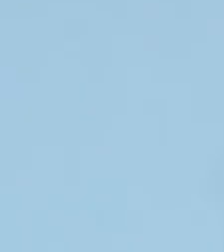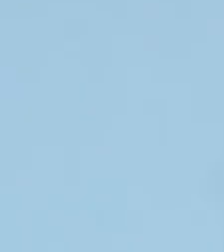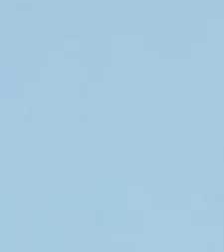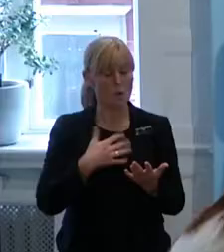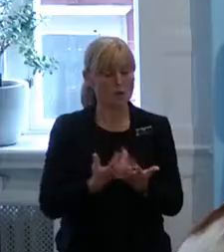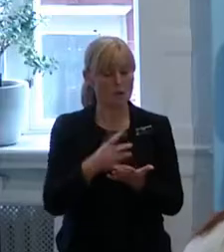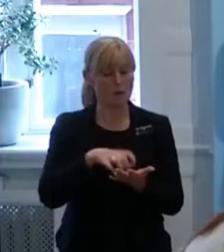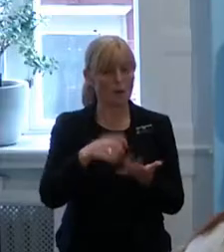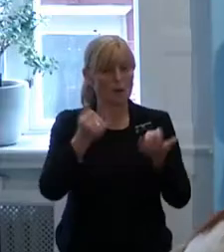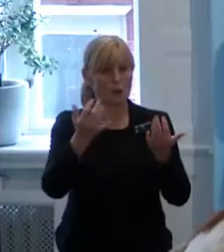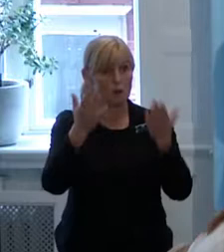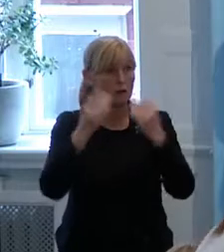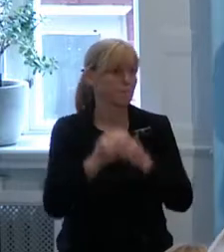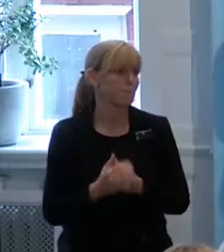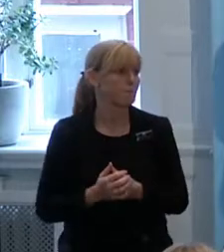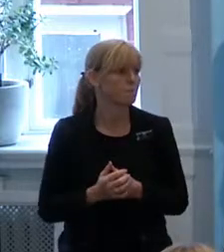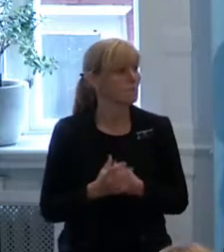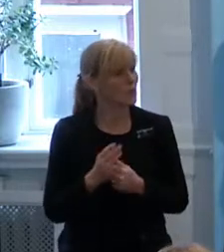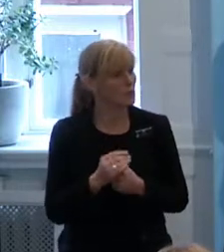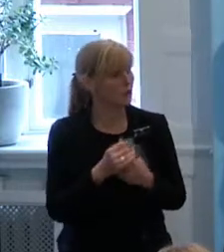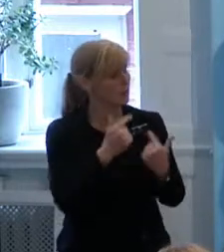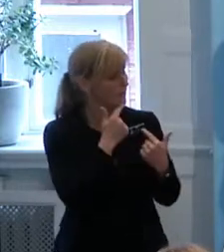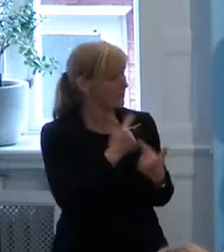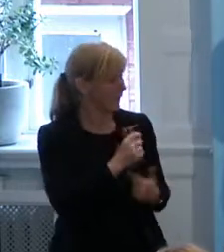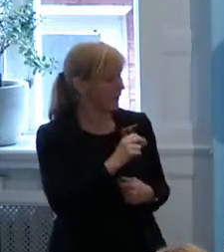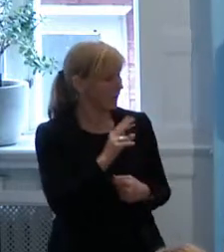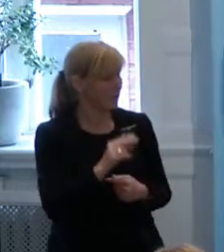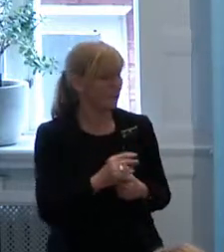säga. Bra, ja. Tack Anna.